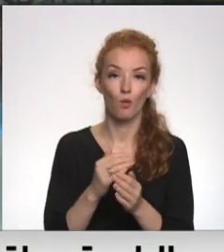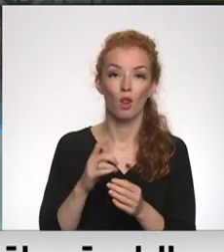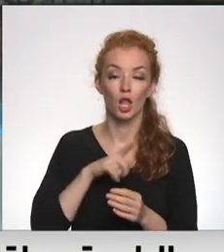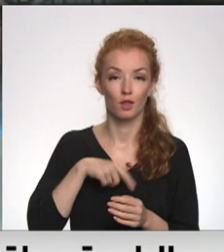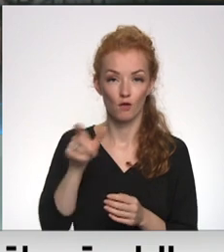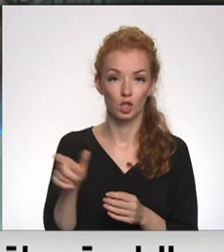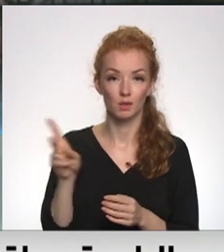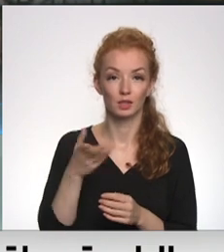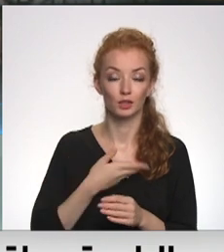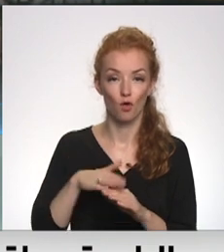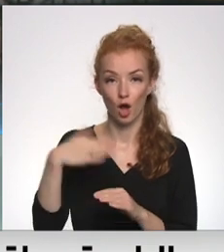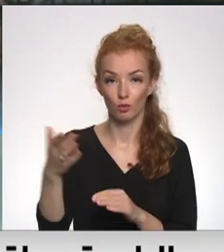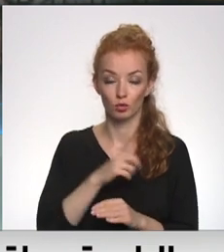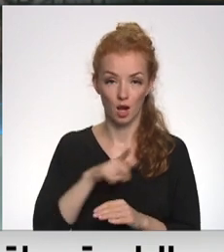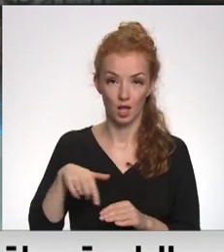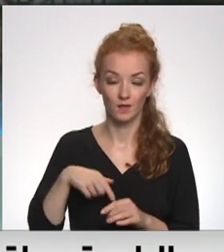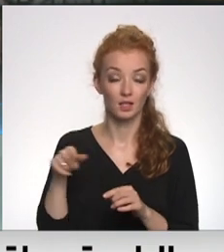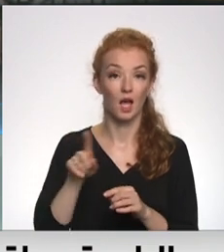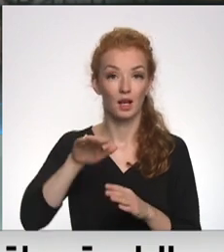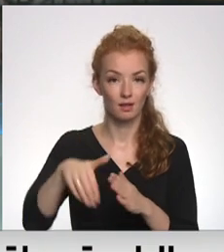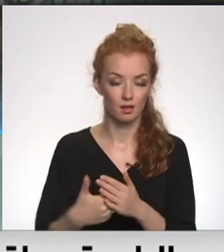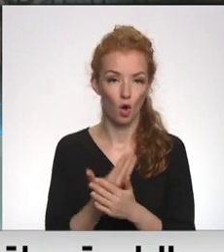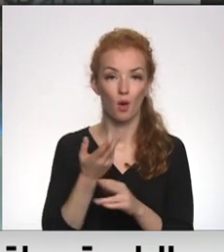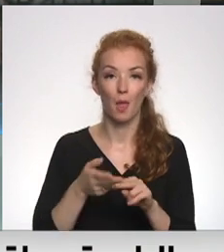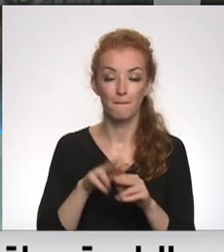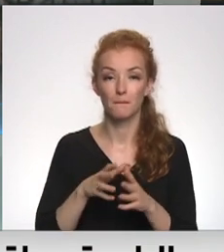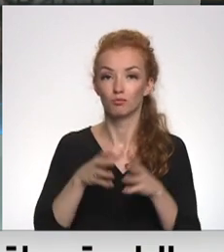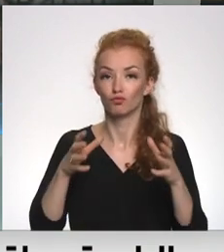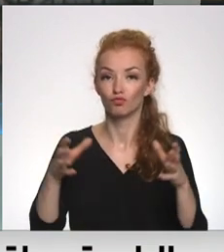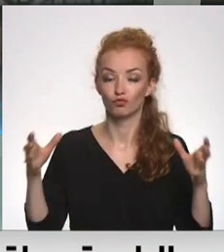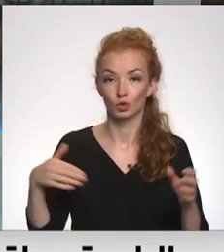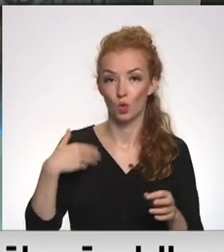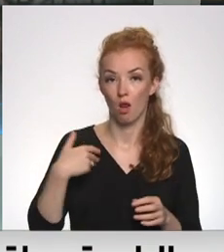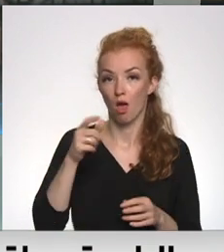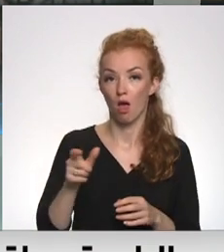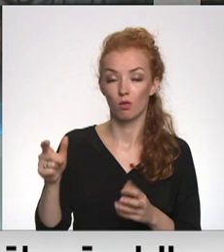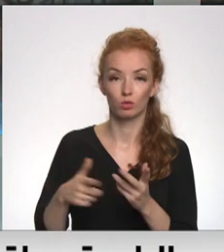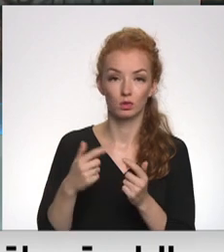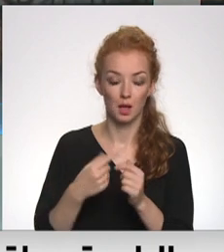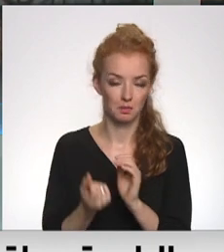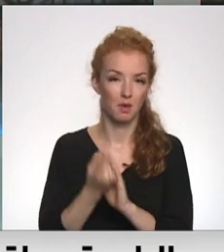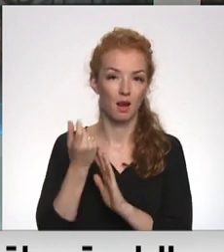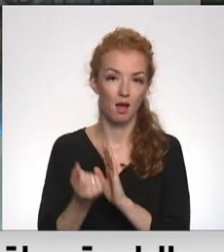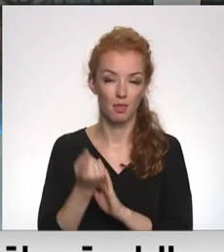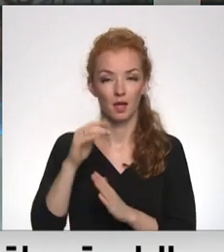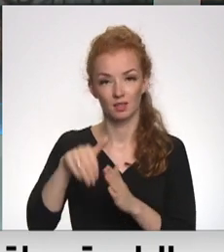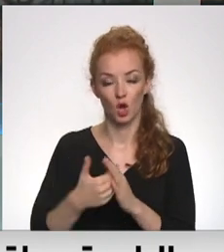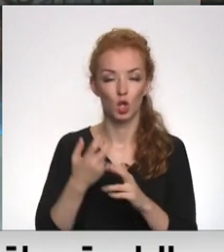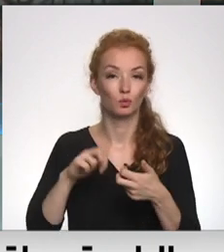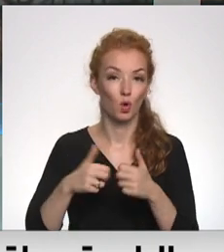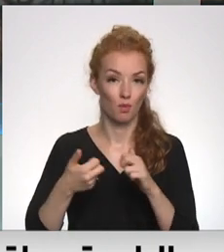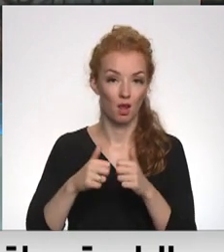bērniem tālmācībā ir salīdzinoši jauna, tādēļ palielinoties audzēkņu skaitam izgaismojas aizvien jaunas